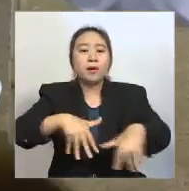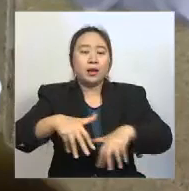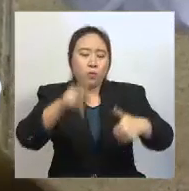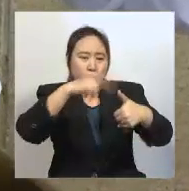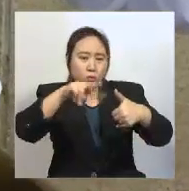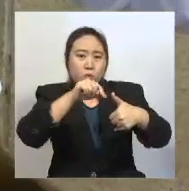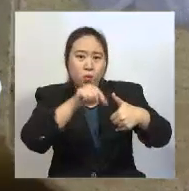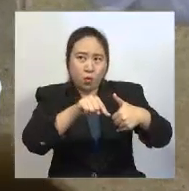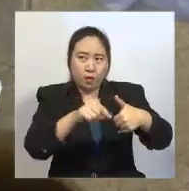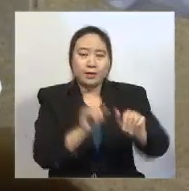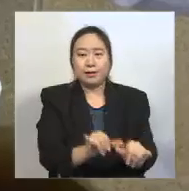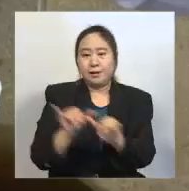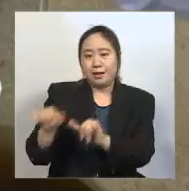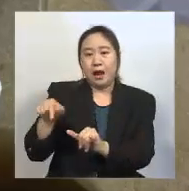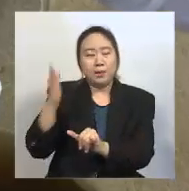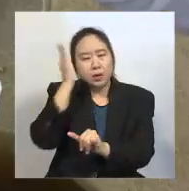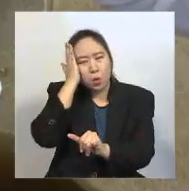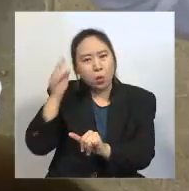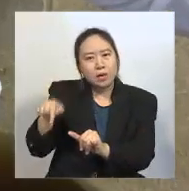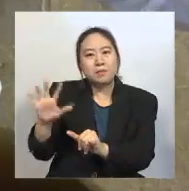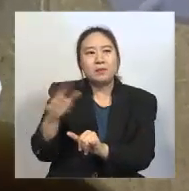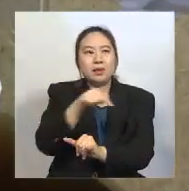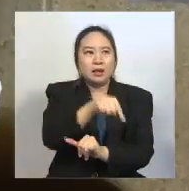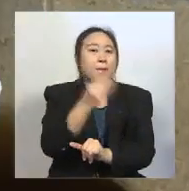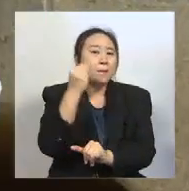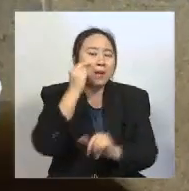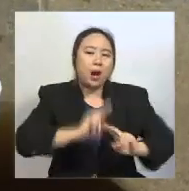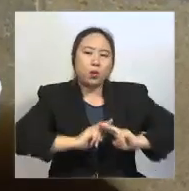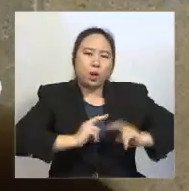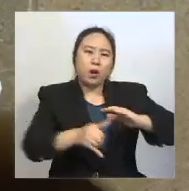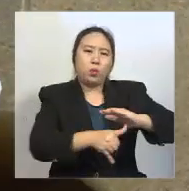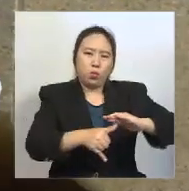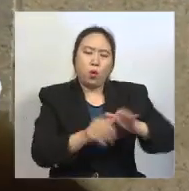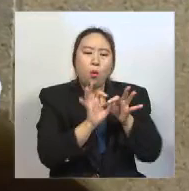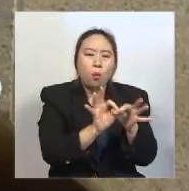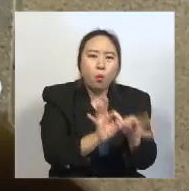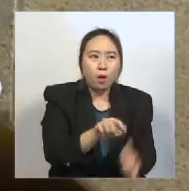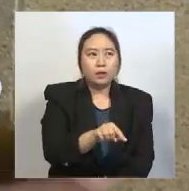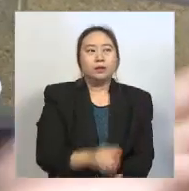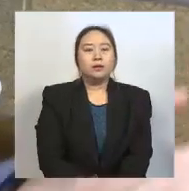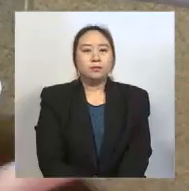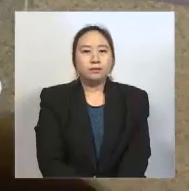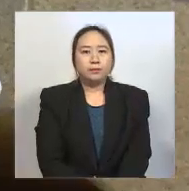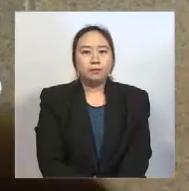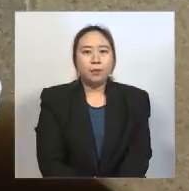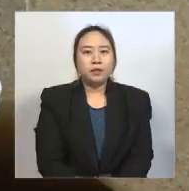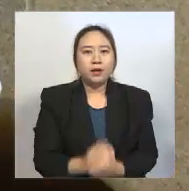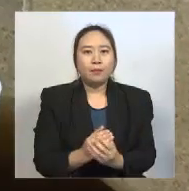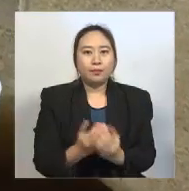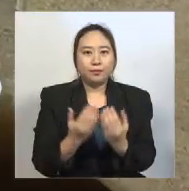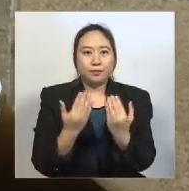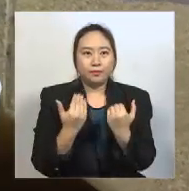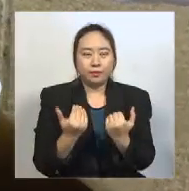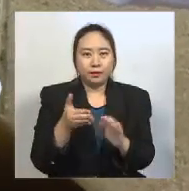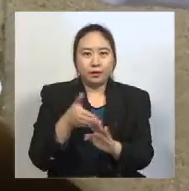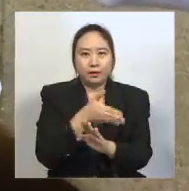พไปยังศูนย์พักพิงนะคะที่ยังต้องอาศัยห่วงบ้านก็ยังอยู่เหมือนในบ้านกันค่ะซึ่งก่อนหน้านี้นะคะหนุ่ยได้ไป